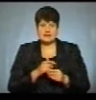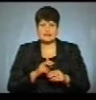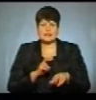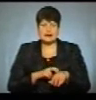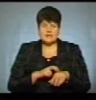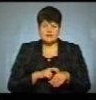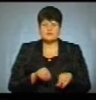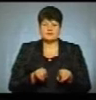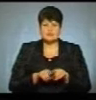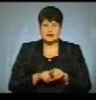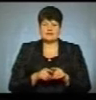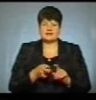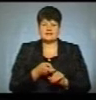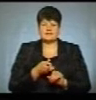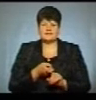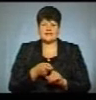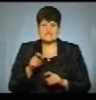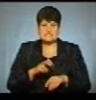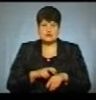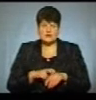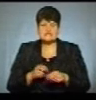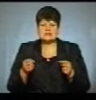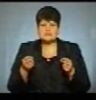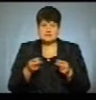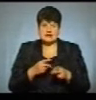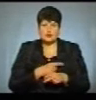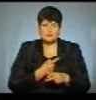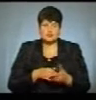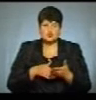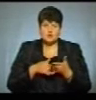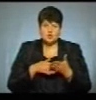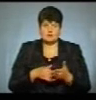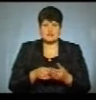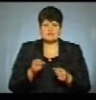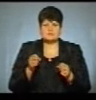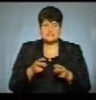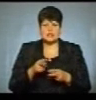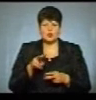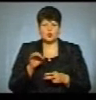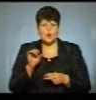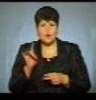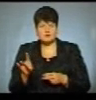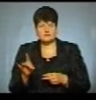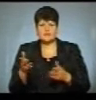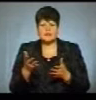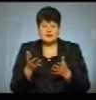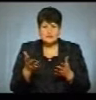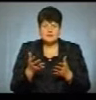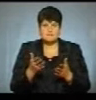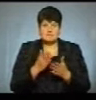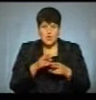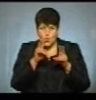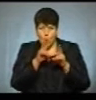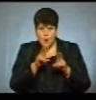лікарів, так і інфекціоністів, тобто спеціалізовану медичну допомогу, спеціалістів ЛОР, які безпосередньо мають